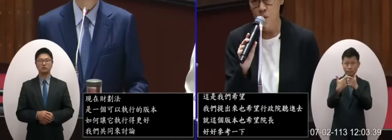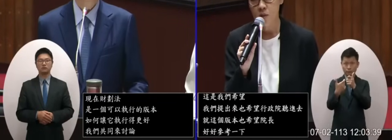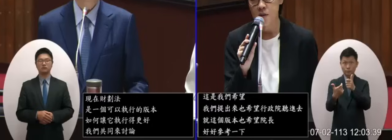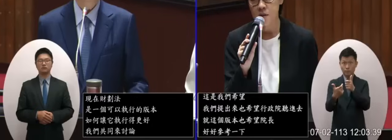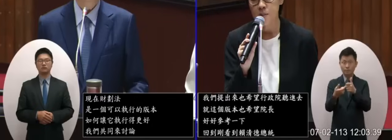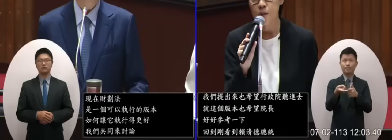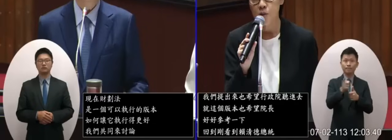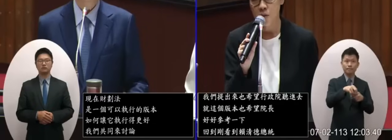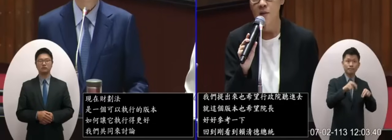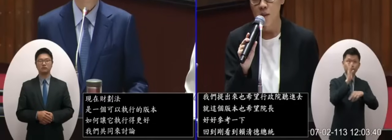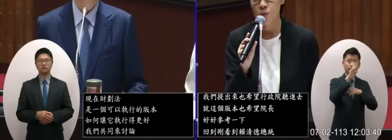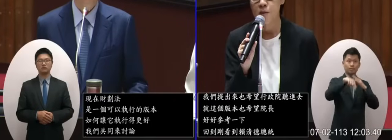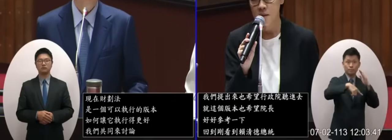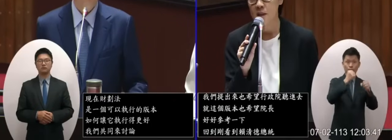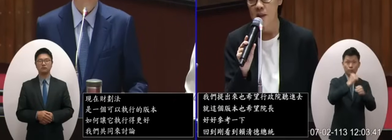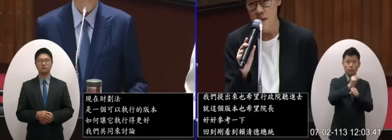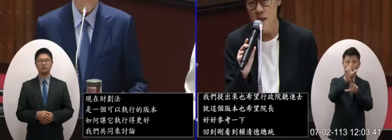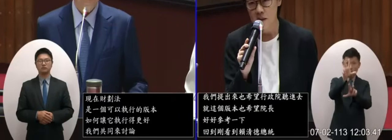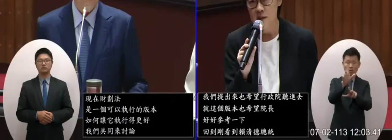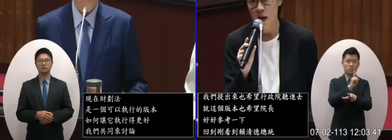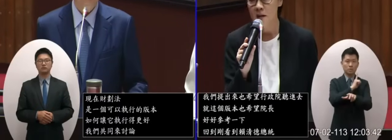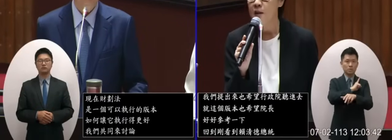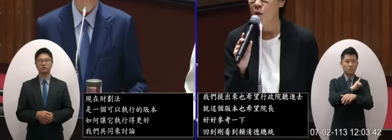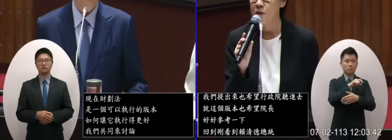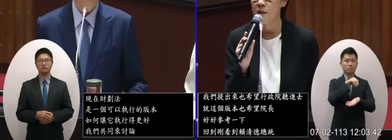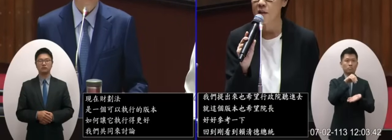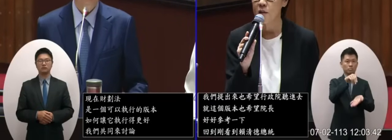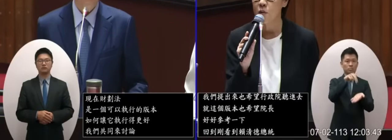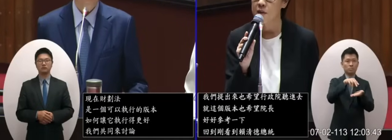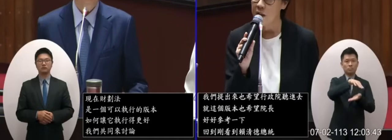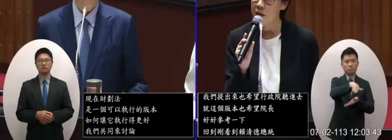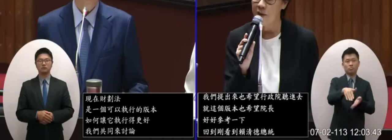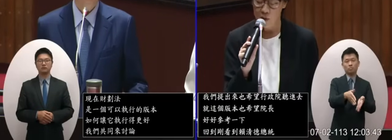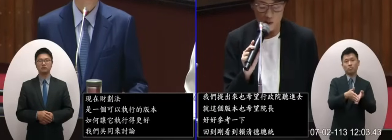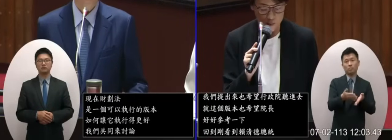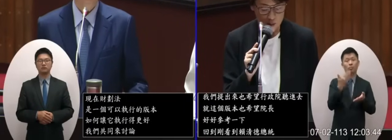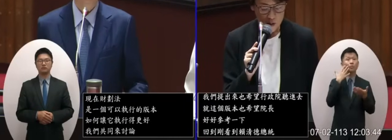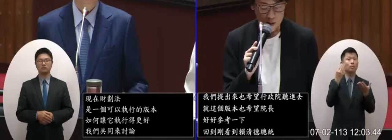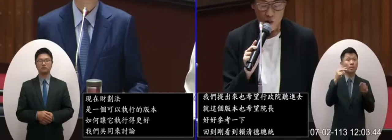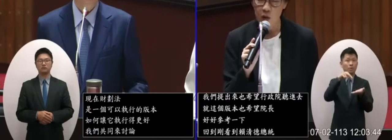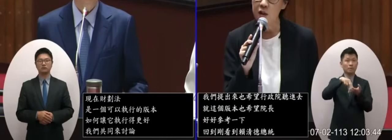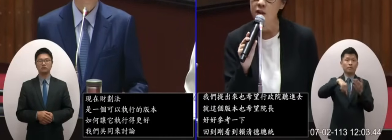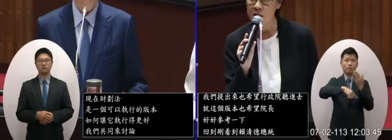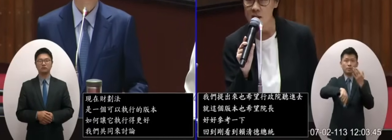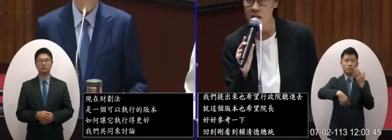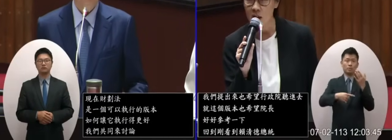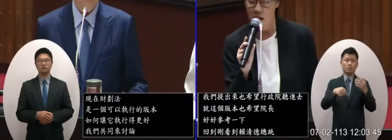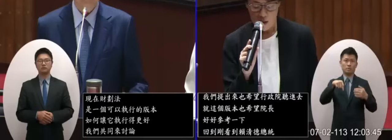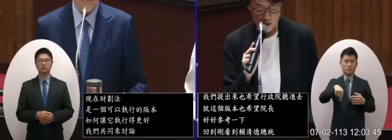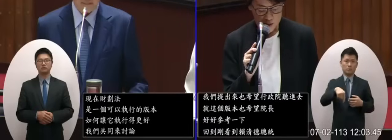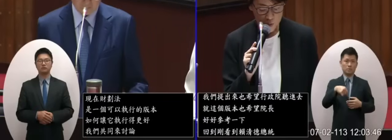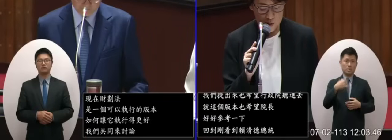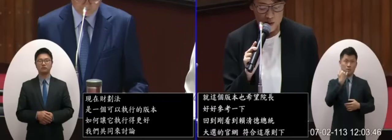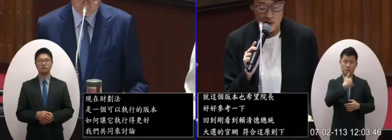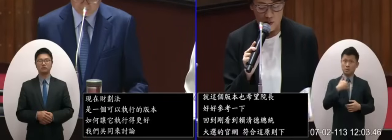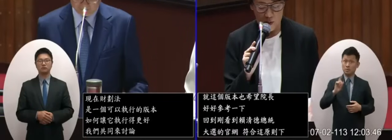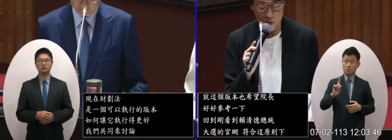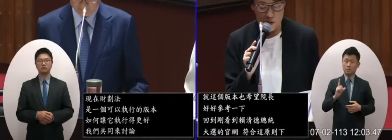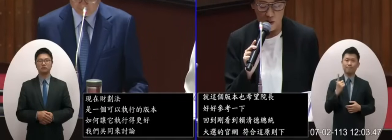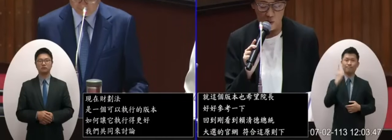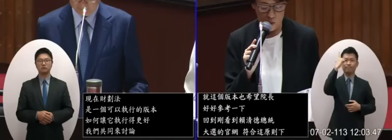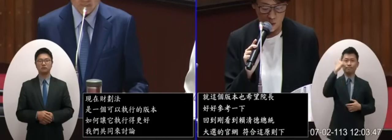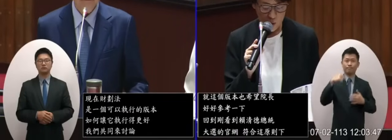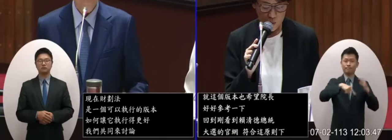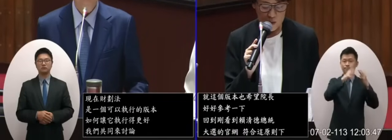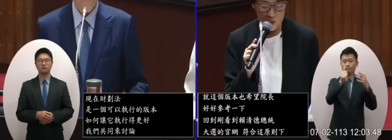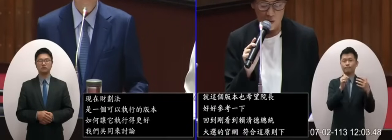要怎么落实，必须要提出自己的立场，否则我们在立法院有一个可能性啊。因为上次在这边跟